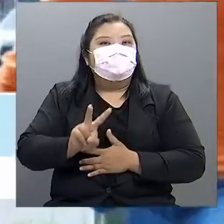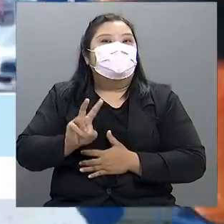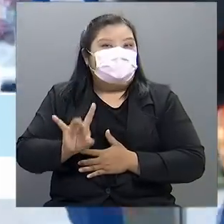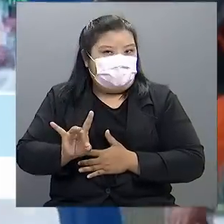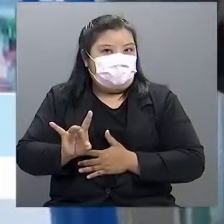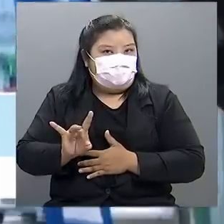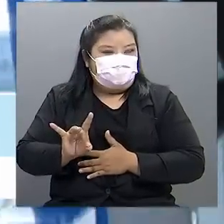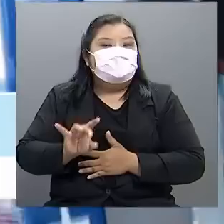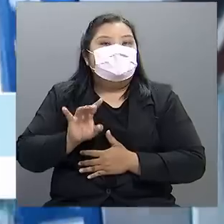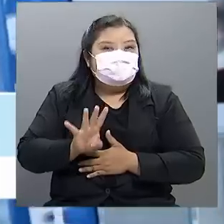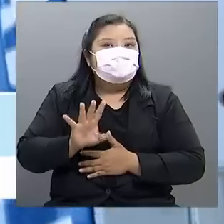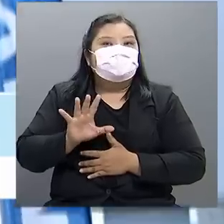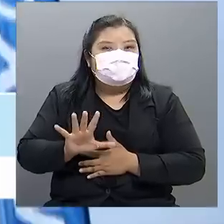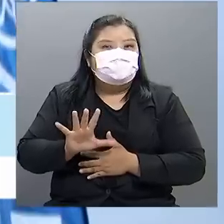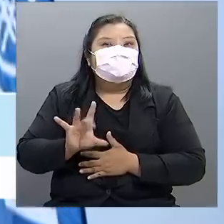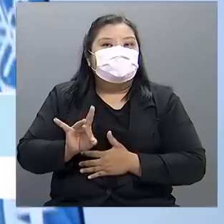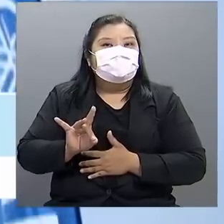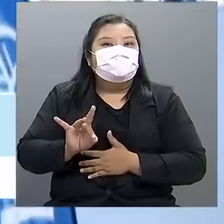458